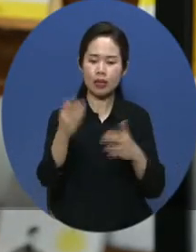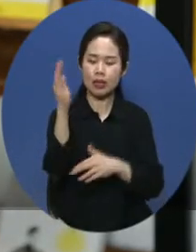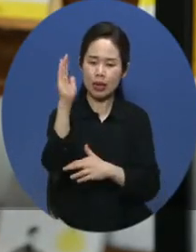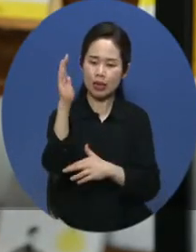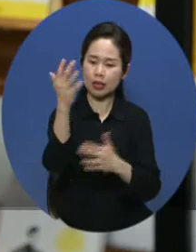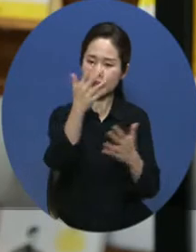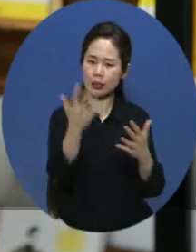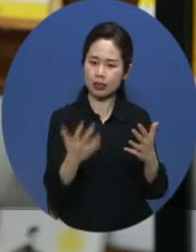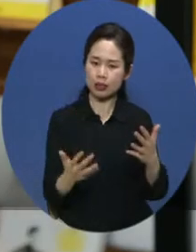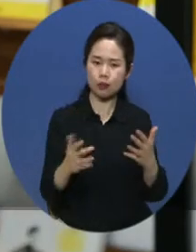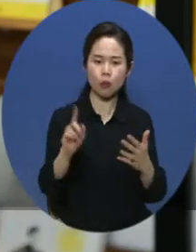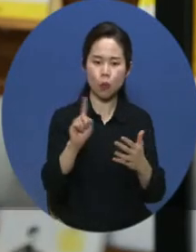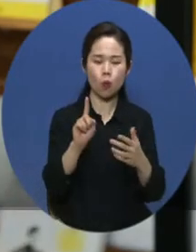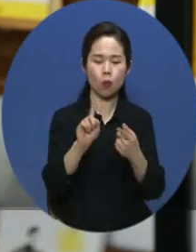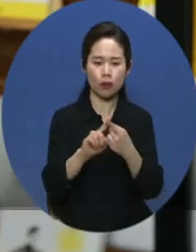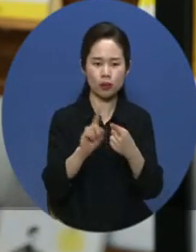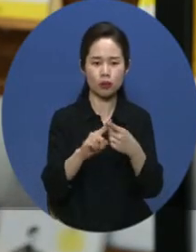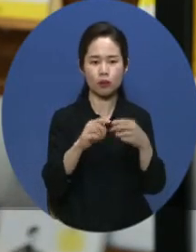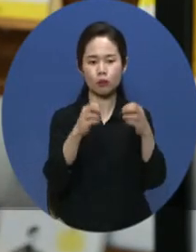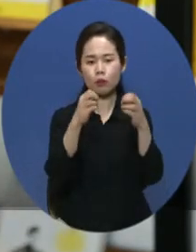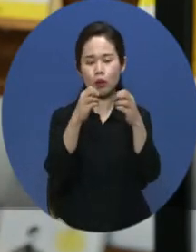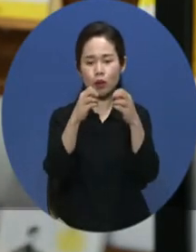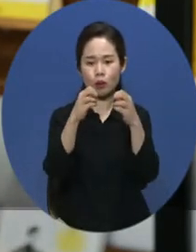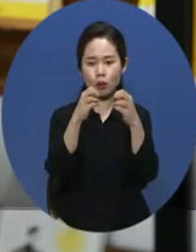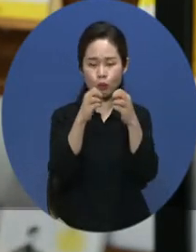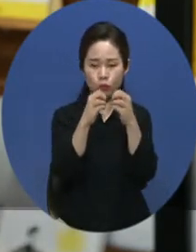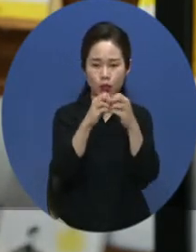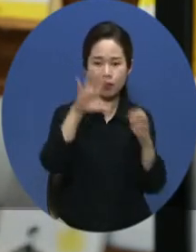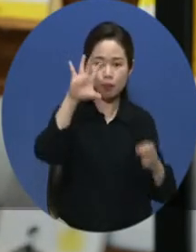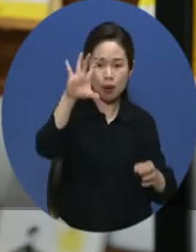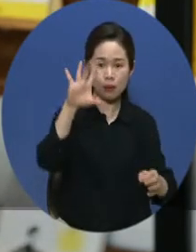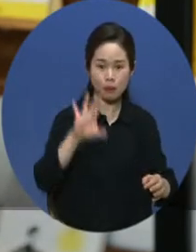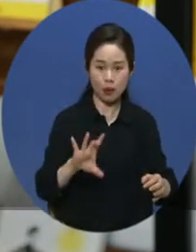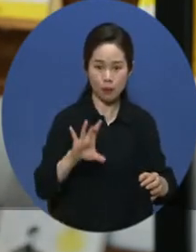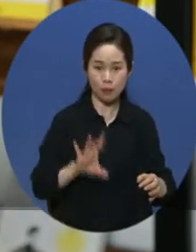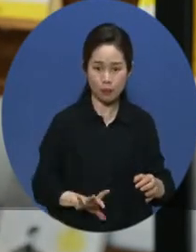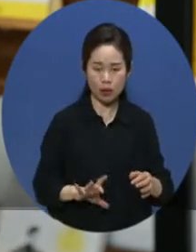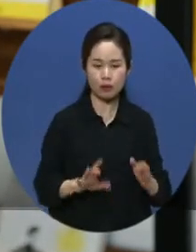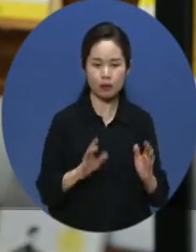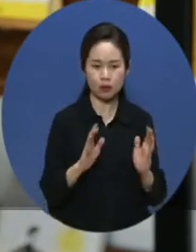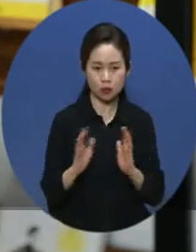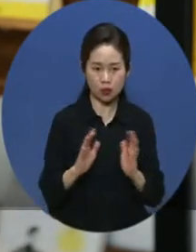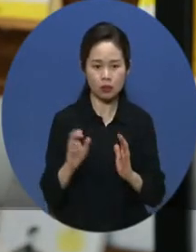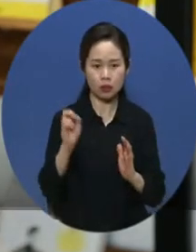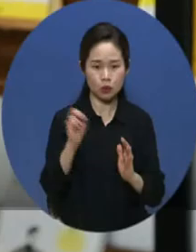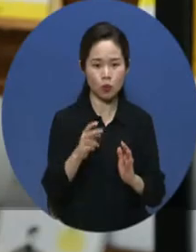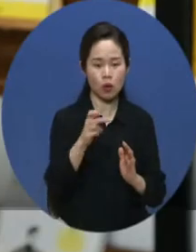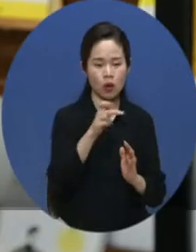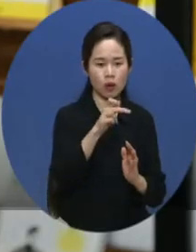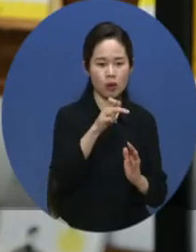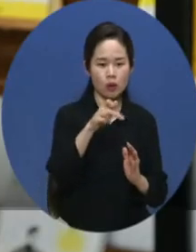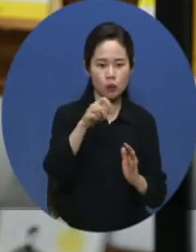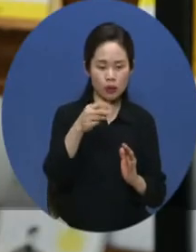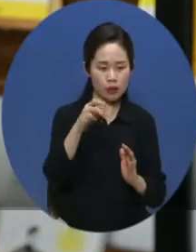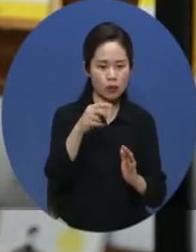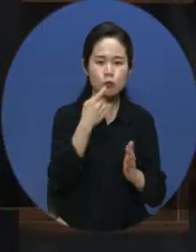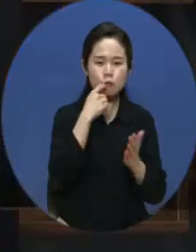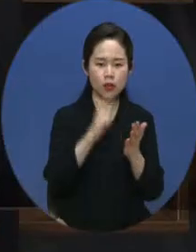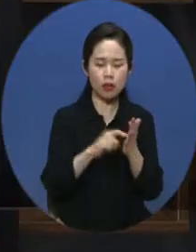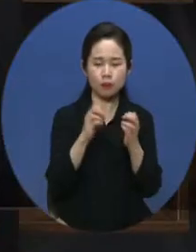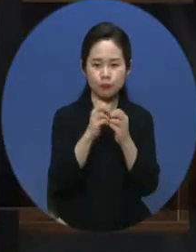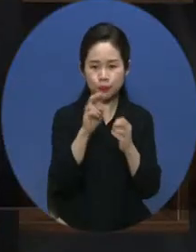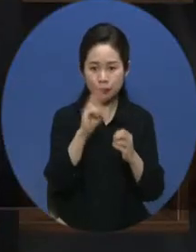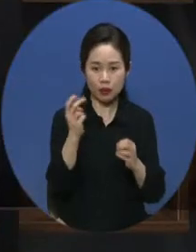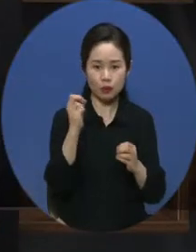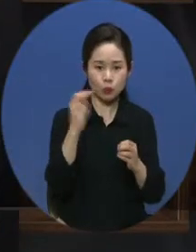대해서 문단 구성을 하게 되고요. 그리고 이제 컨텐츠를 쉬운 글로 번안을 하거나 아니면 저희가 취재를 한 내용들을 담게 됩니다.